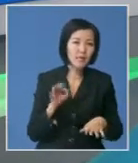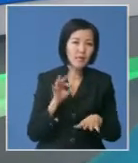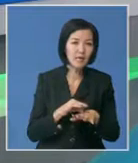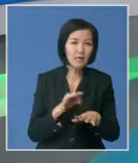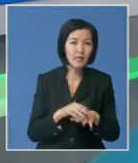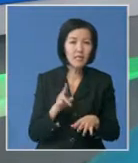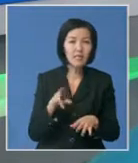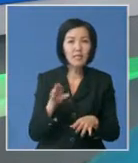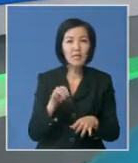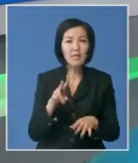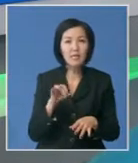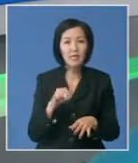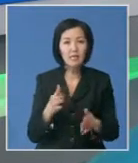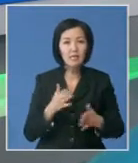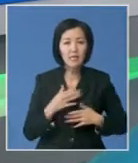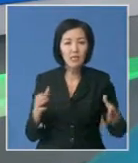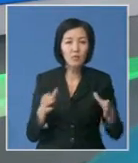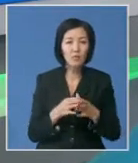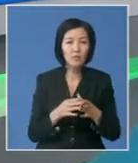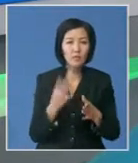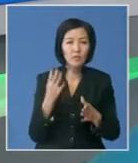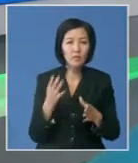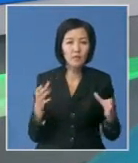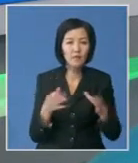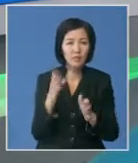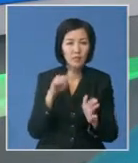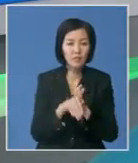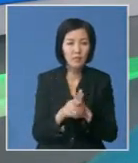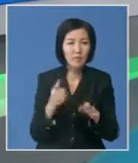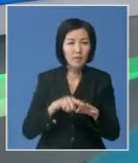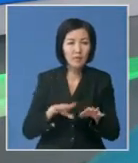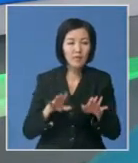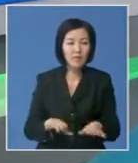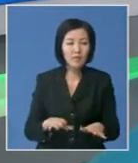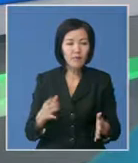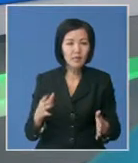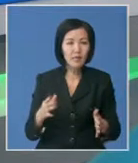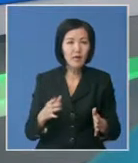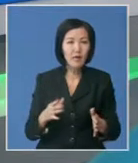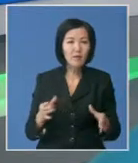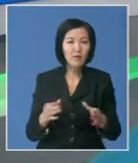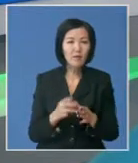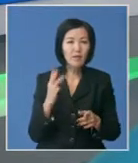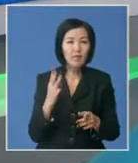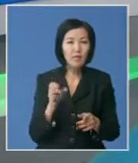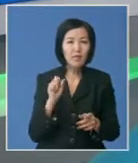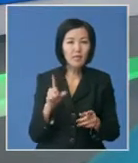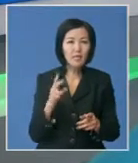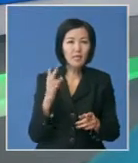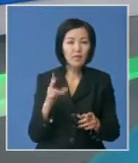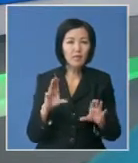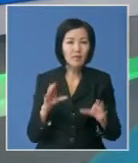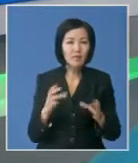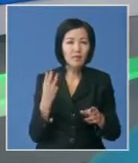диализе наша сборная в составе 4 человек заняла первое общекомандное место в ее копилке три золотые и две серебряные